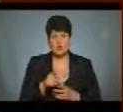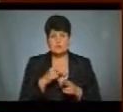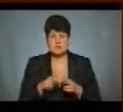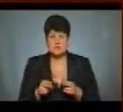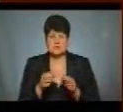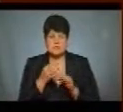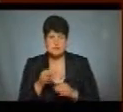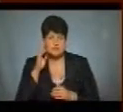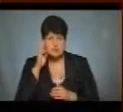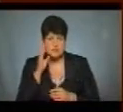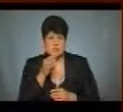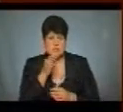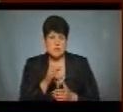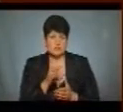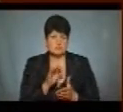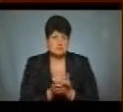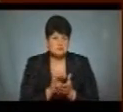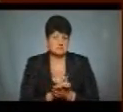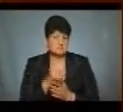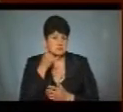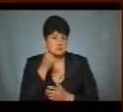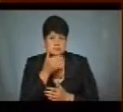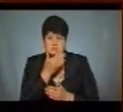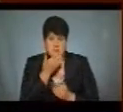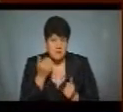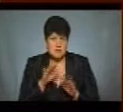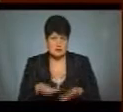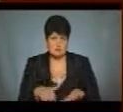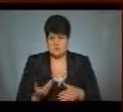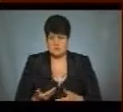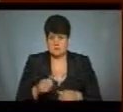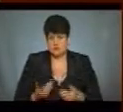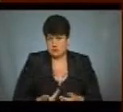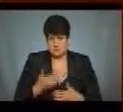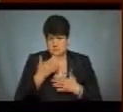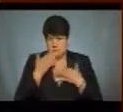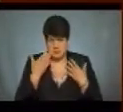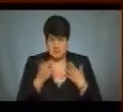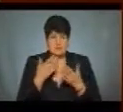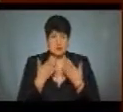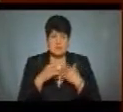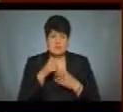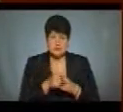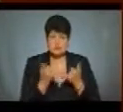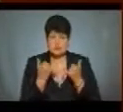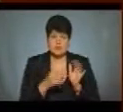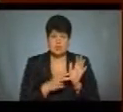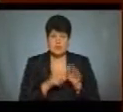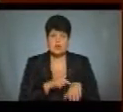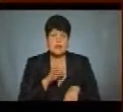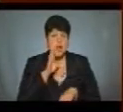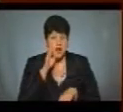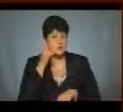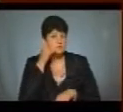Чоловік заявив, що знайомий не виходить на зв'язок, а за місцем проживання відсутній. Востаннє з ним спілкувалися сьогодні о 7 годині ранку. Зниклий